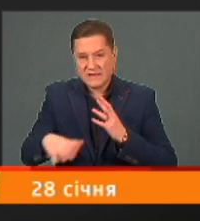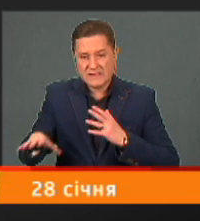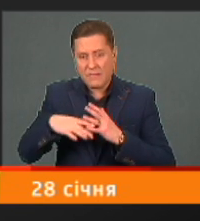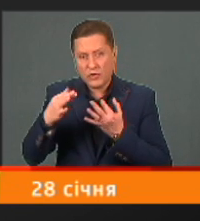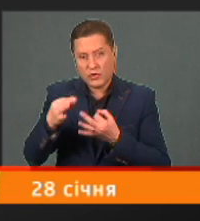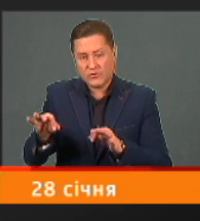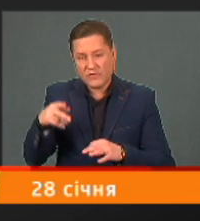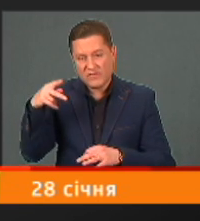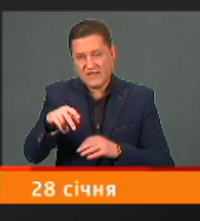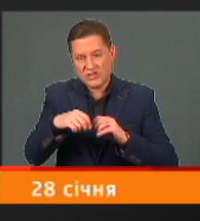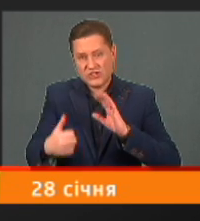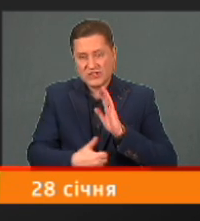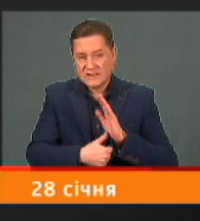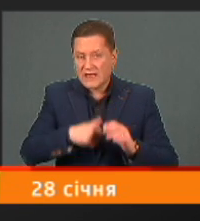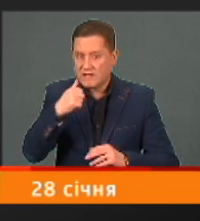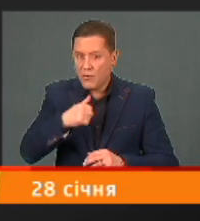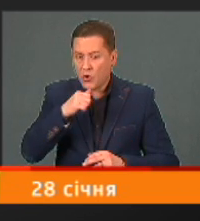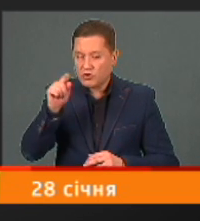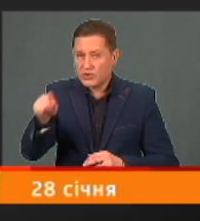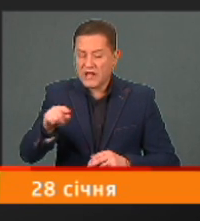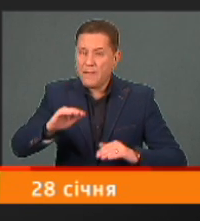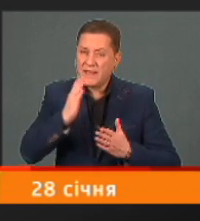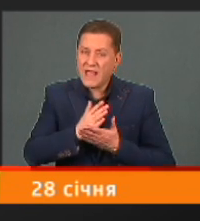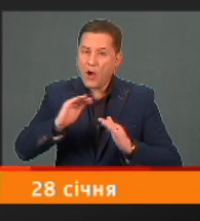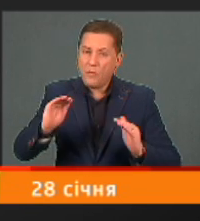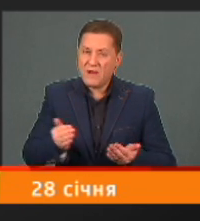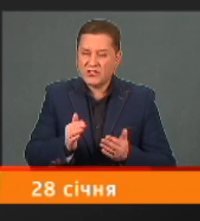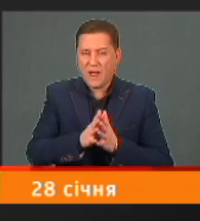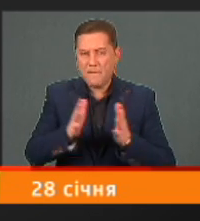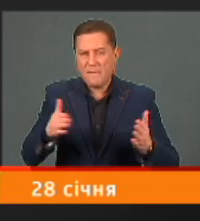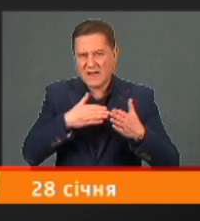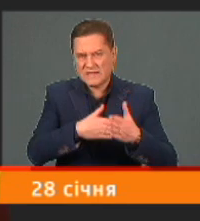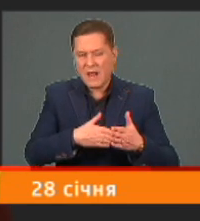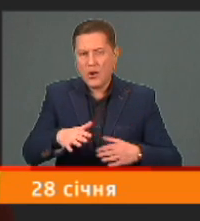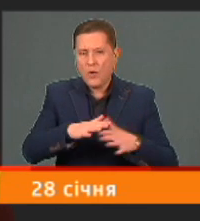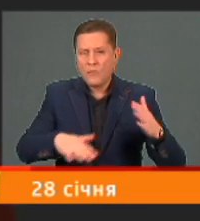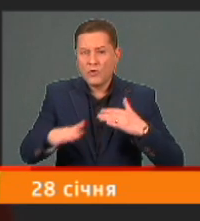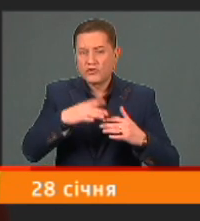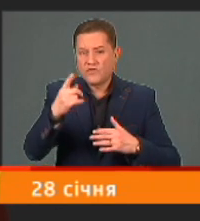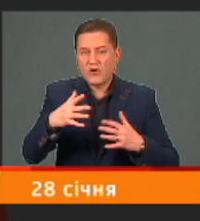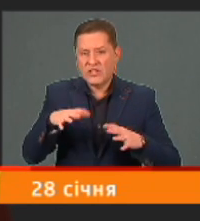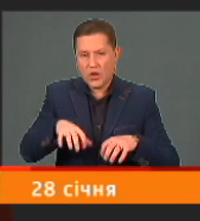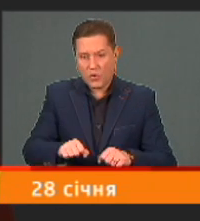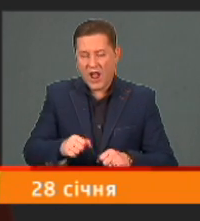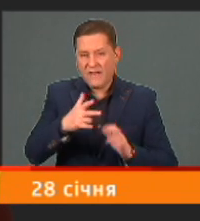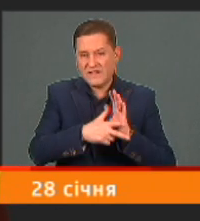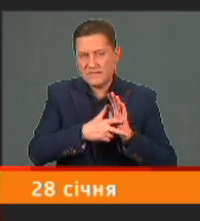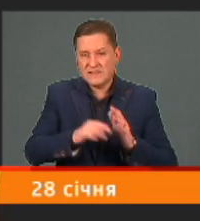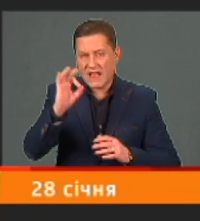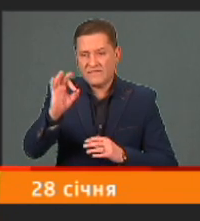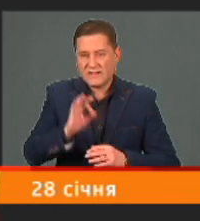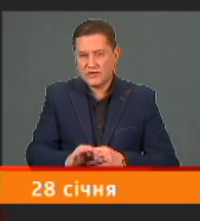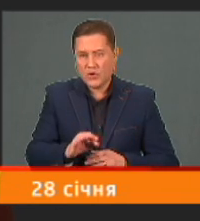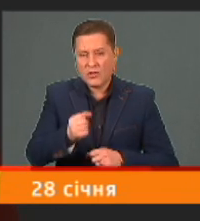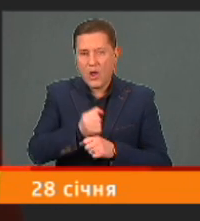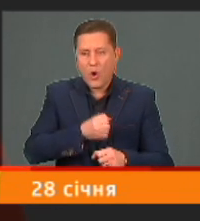лише у 2016-му. Там також діють обмеження на максимальну площу в одних руках. І сьогодні 80% сільгоспземлі в